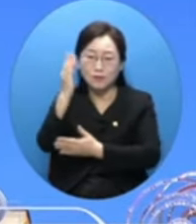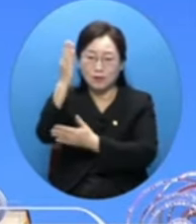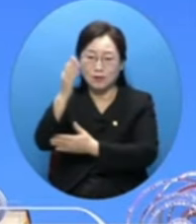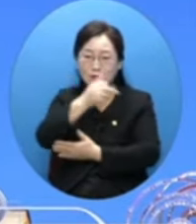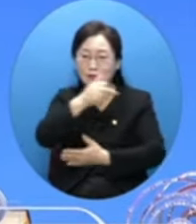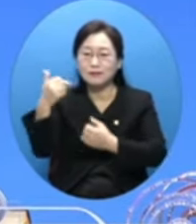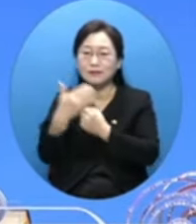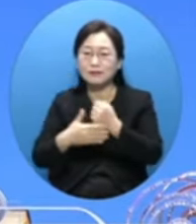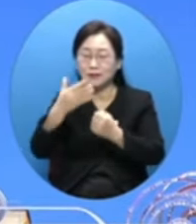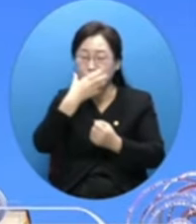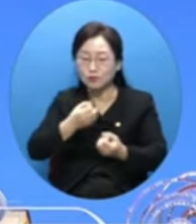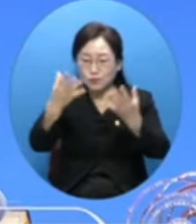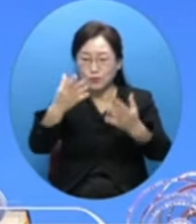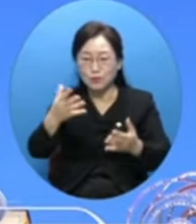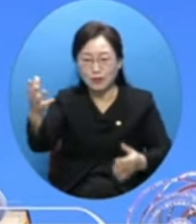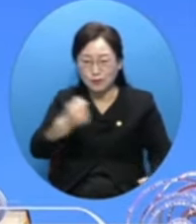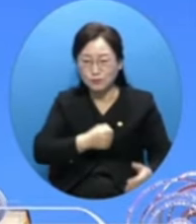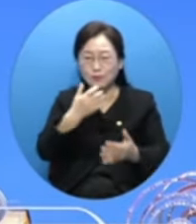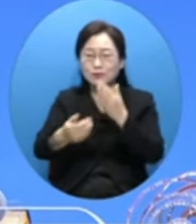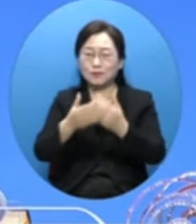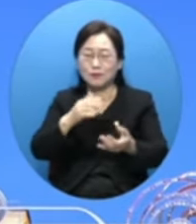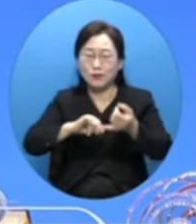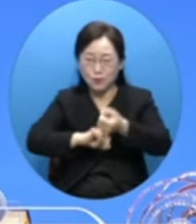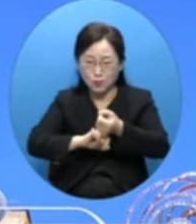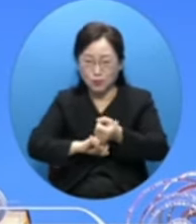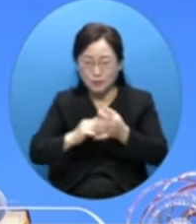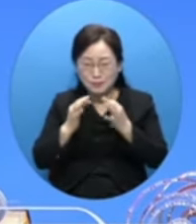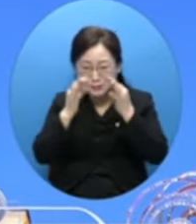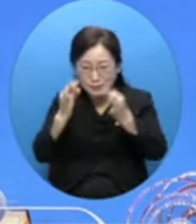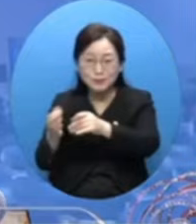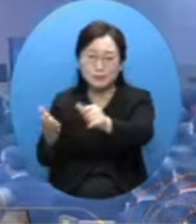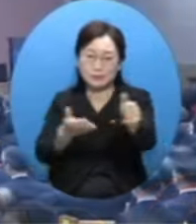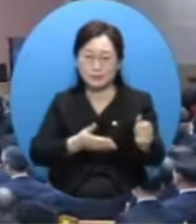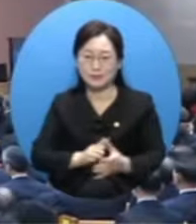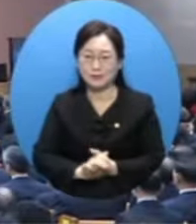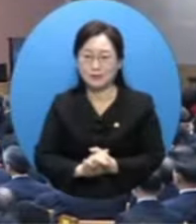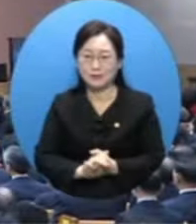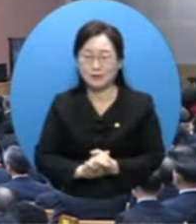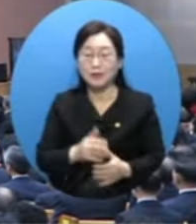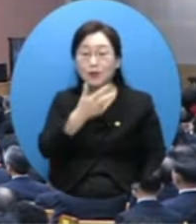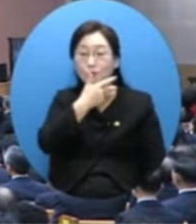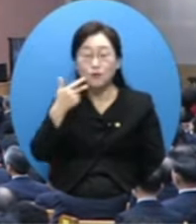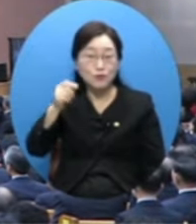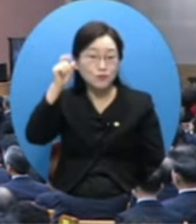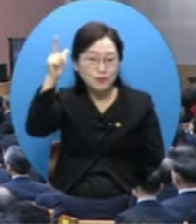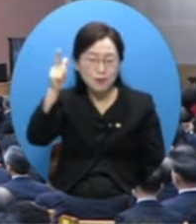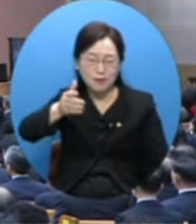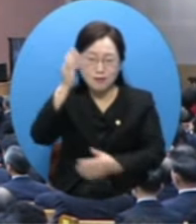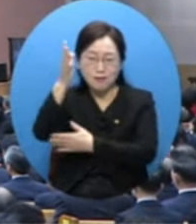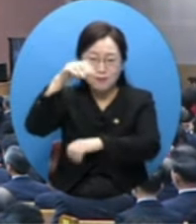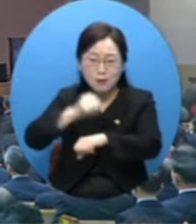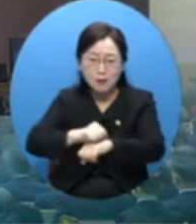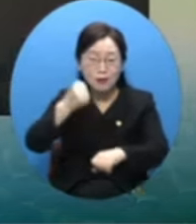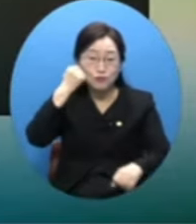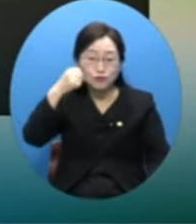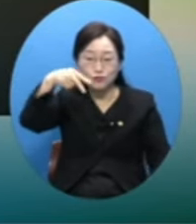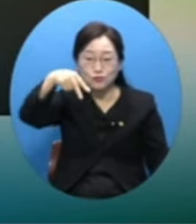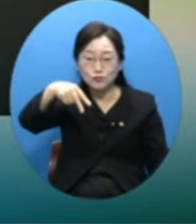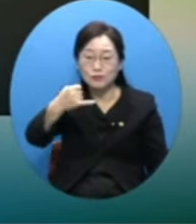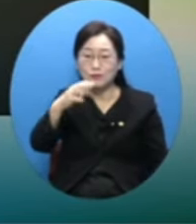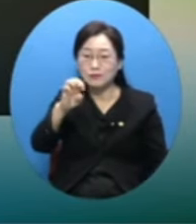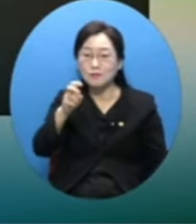은혜와 축복을 체험하는 모두가 되기를 간절히 소원합니다. 영교의 위대한 설교자 스펄전 목사님께서